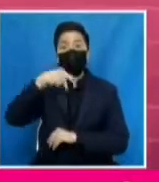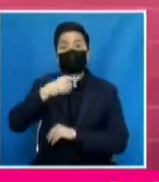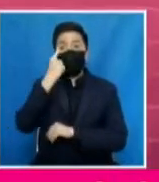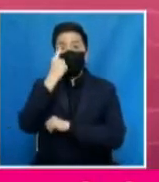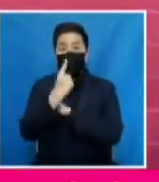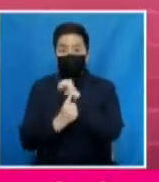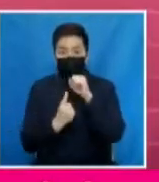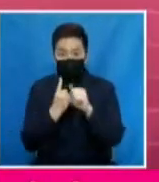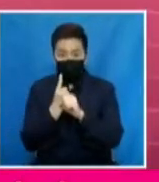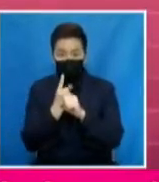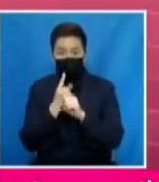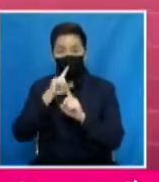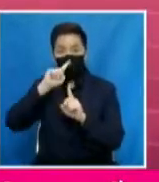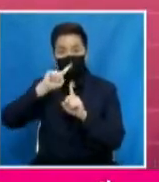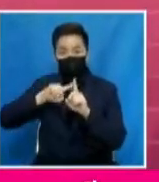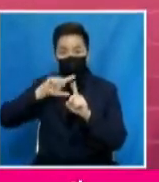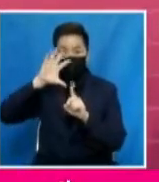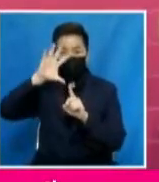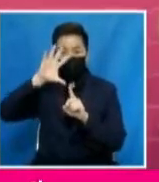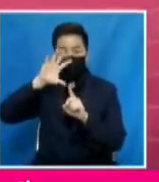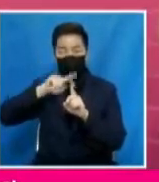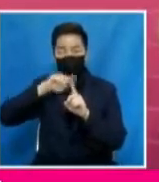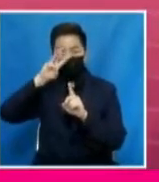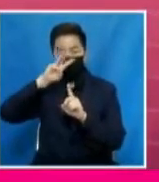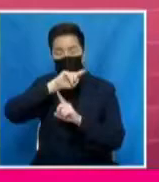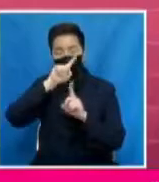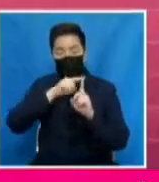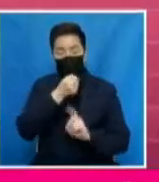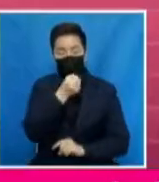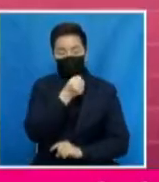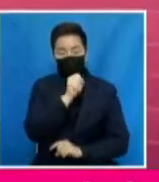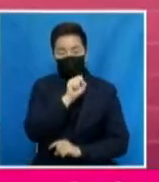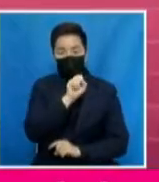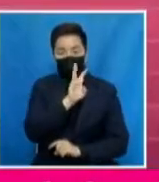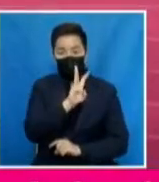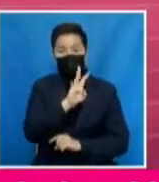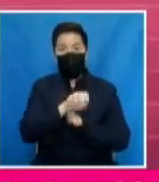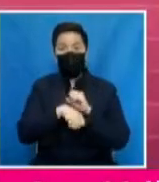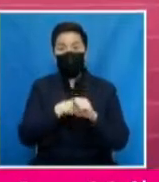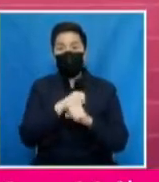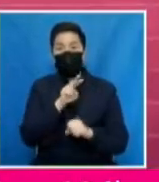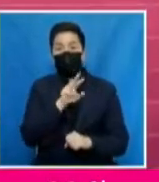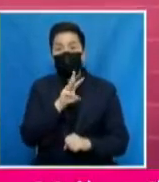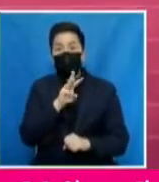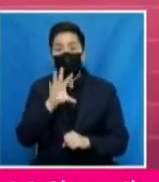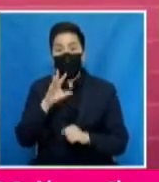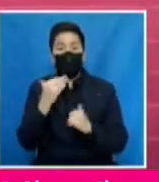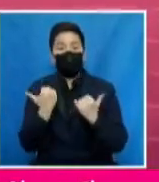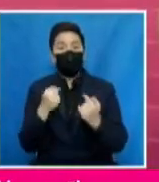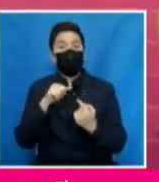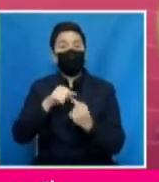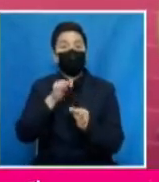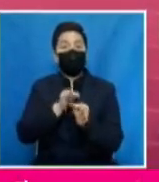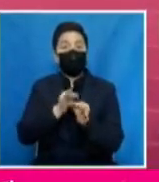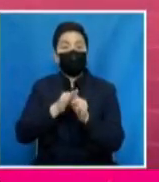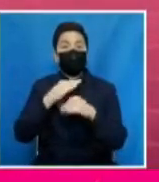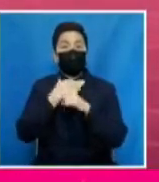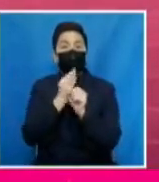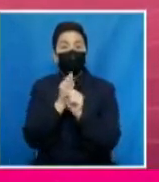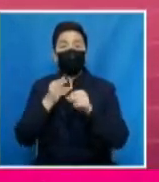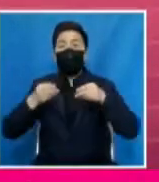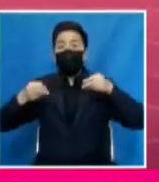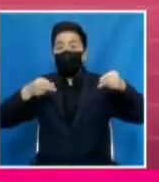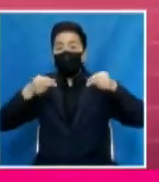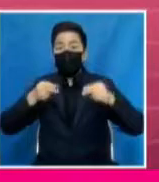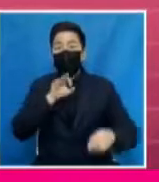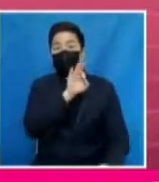1ปีในวันพฤหัสบดีที่16มิถุนายน2565ณธนาคารออมสินสำนักงานใหญ่โดยถ่ายทอดสด